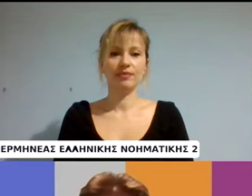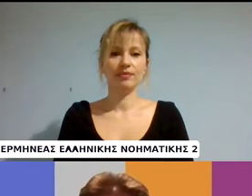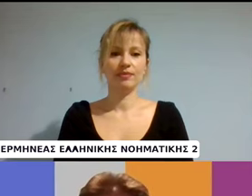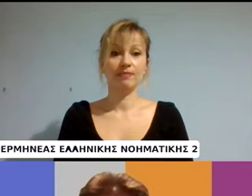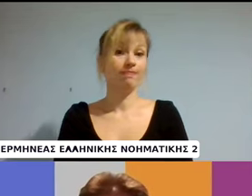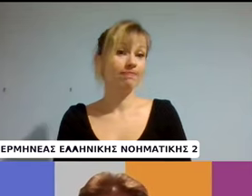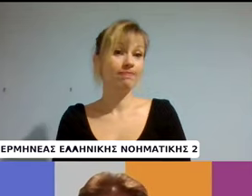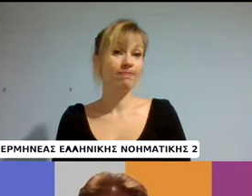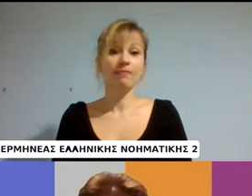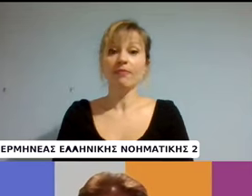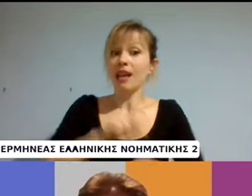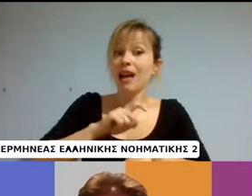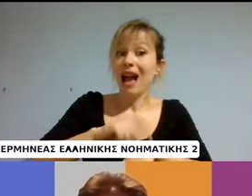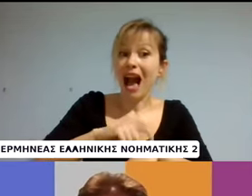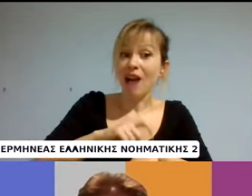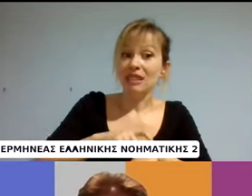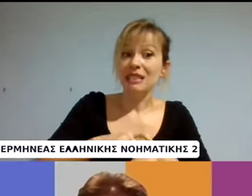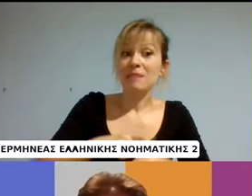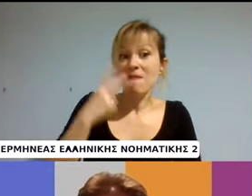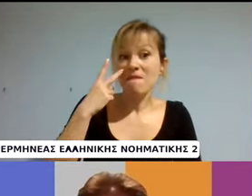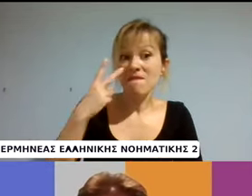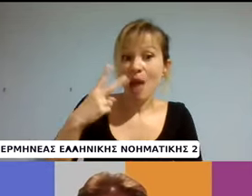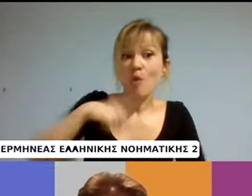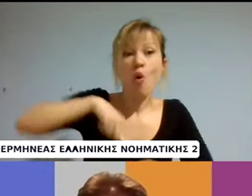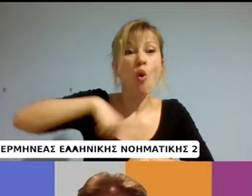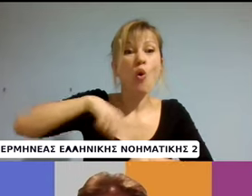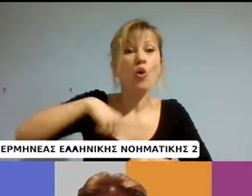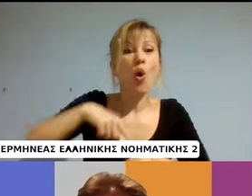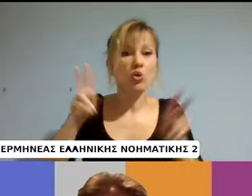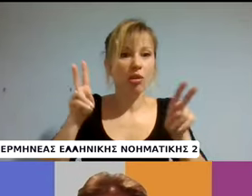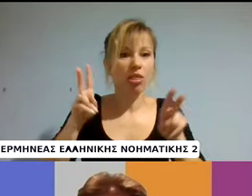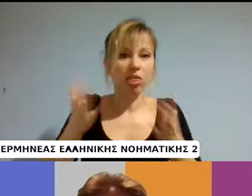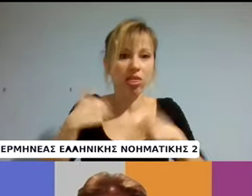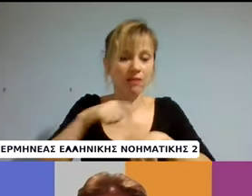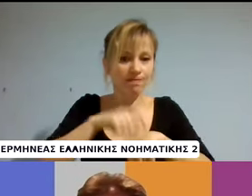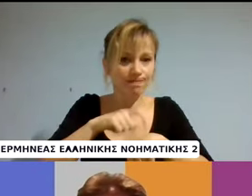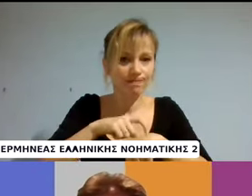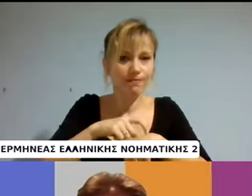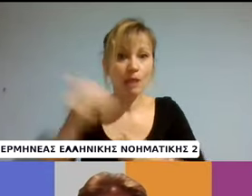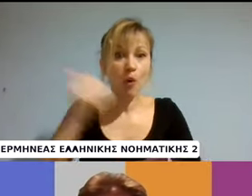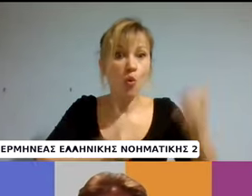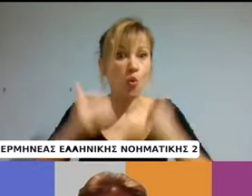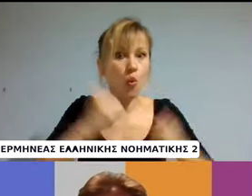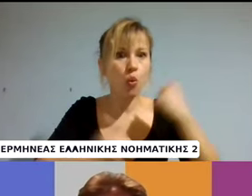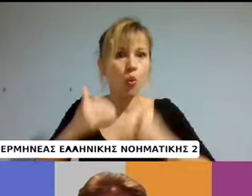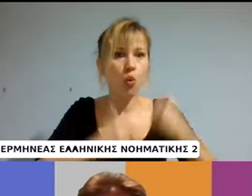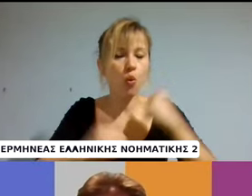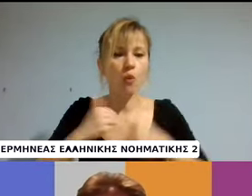Τώρα, σίγουρα επειδή βλέπω ότι δεν έχουμε πολλή ώρα, έχουμε, συνοψίζω λίγο τα ερωτήματα.